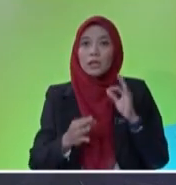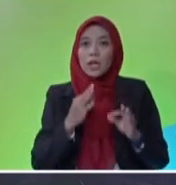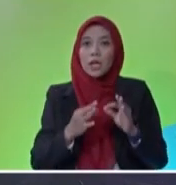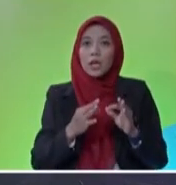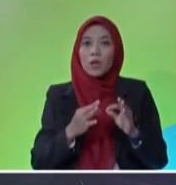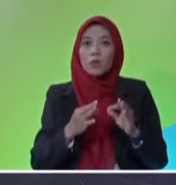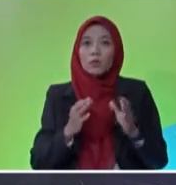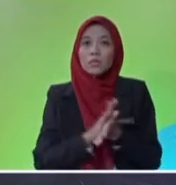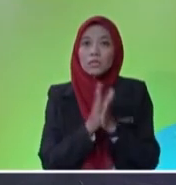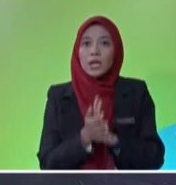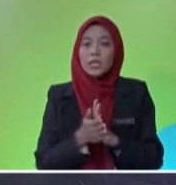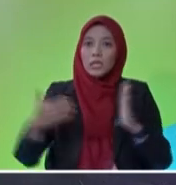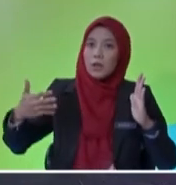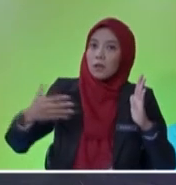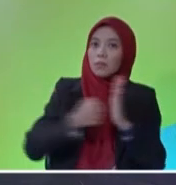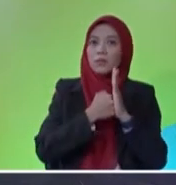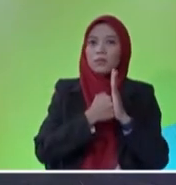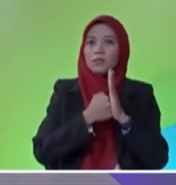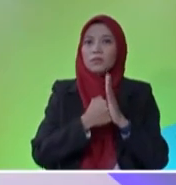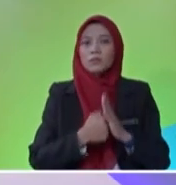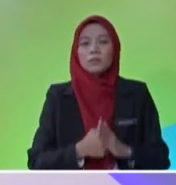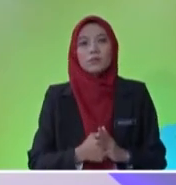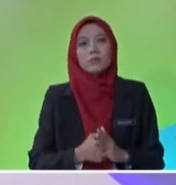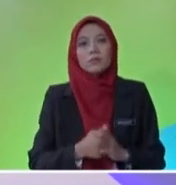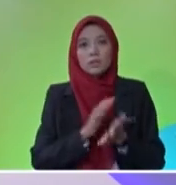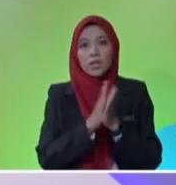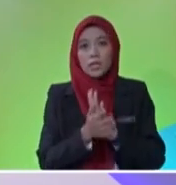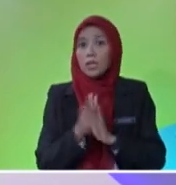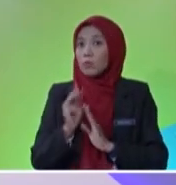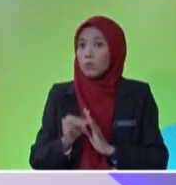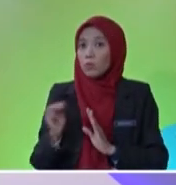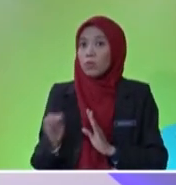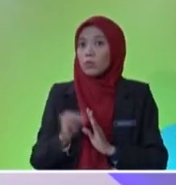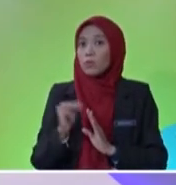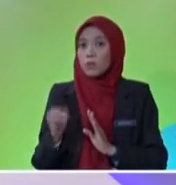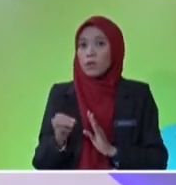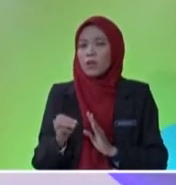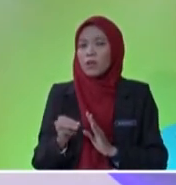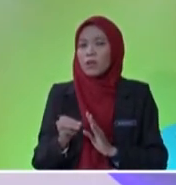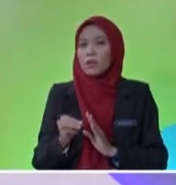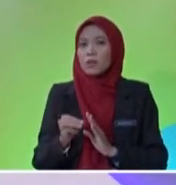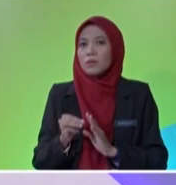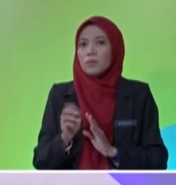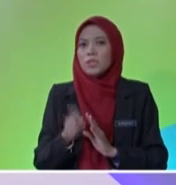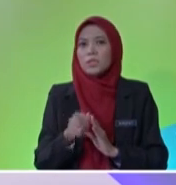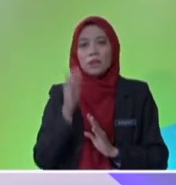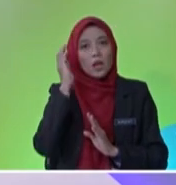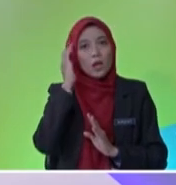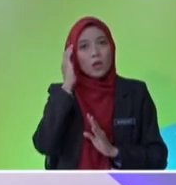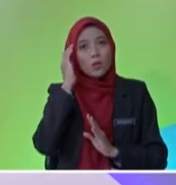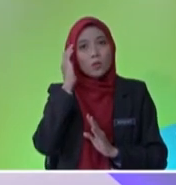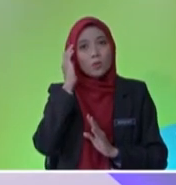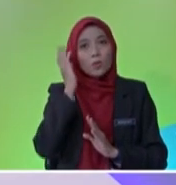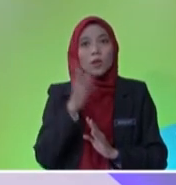Iya Jadi sebenarnya murid-murid nih ataupun kanak-kanaknya memang kita perlu dedahkan dengan